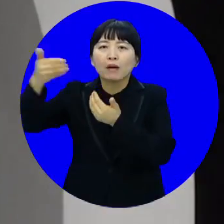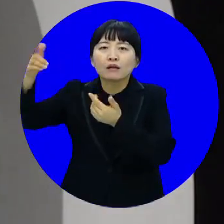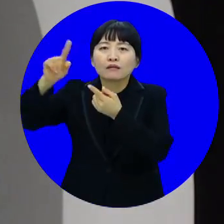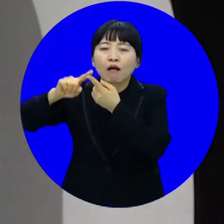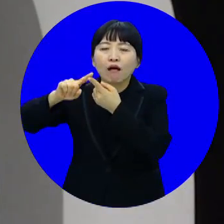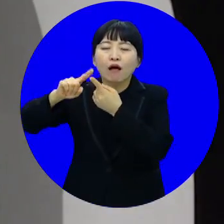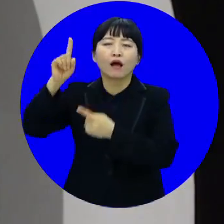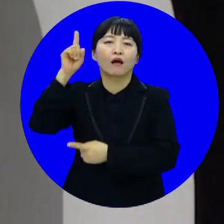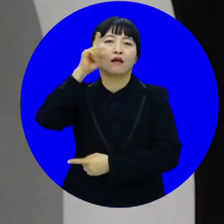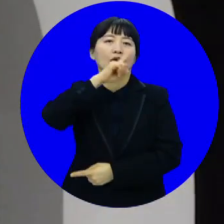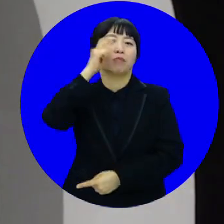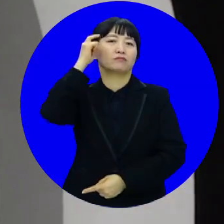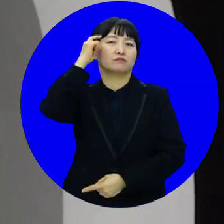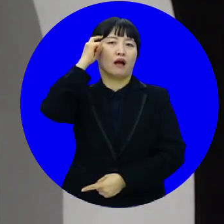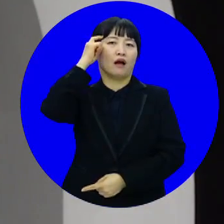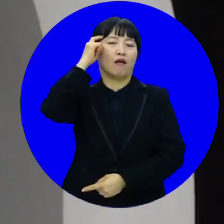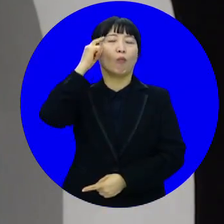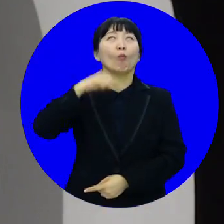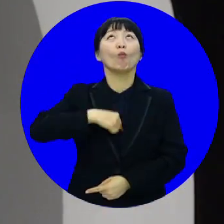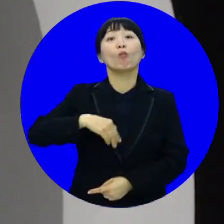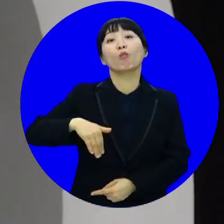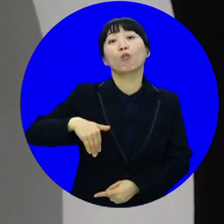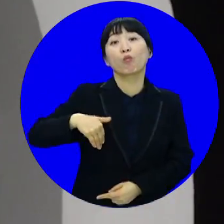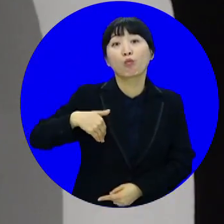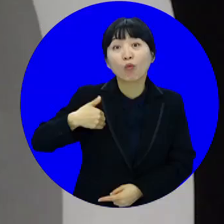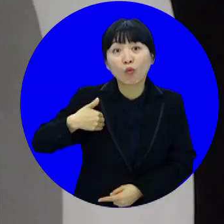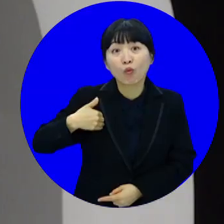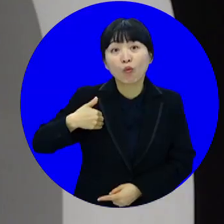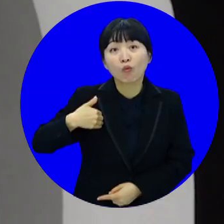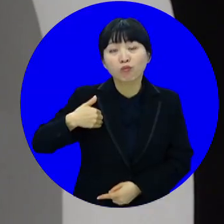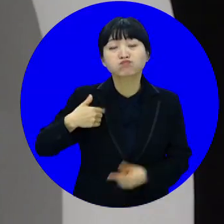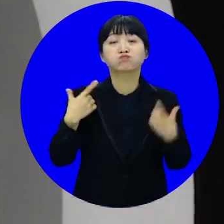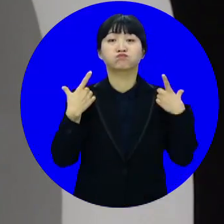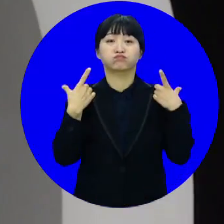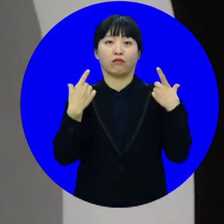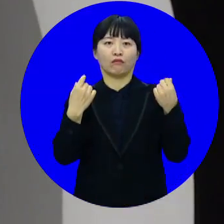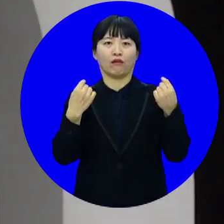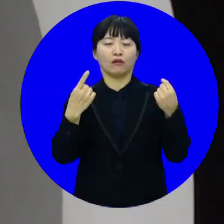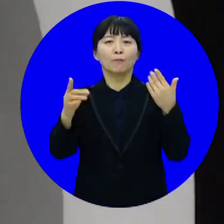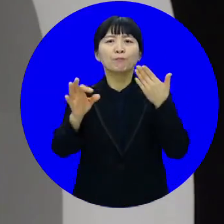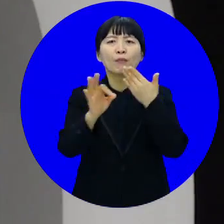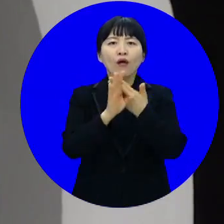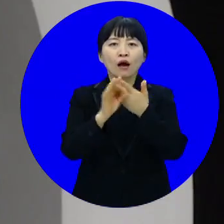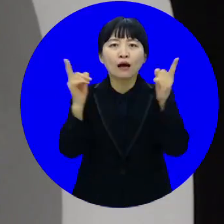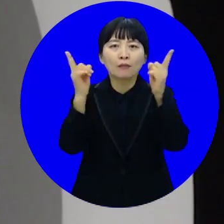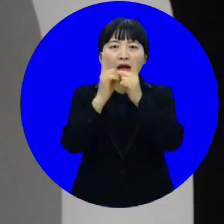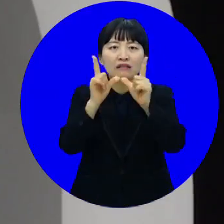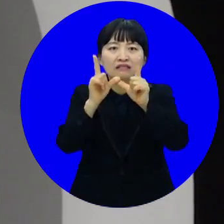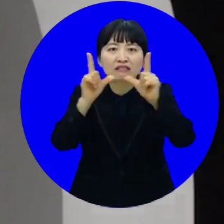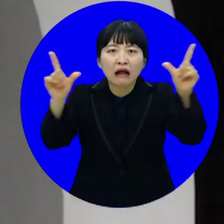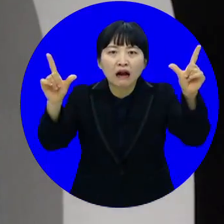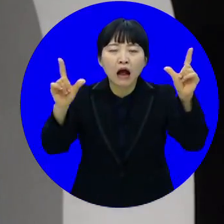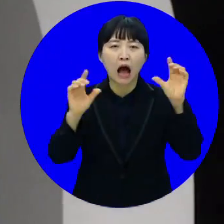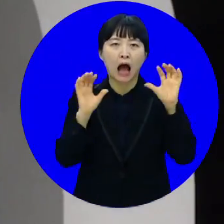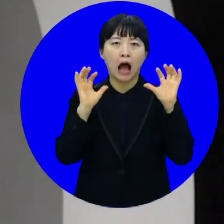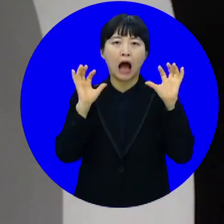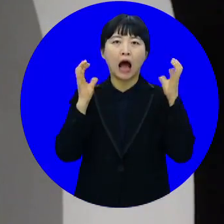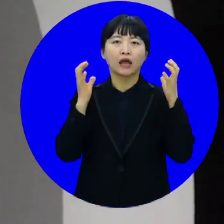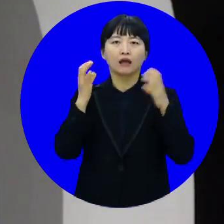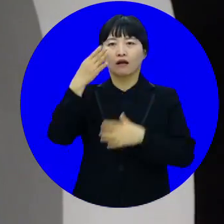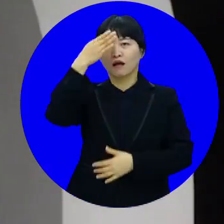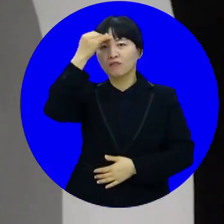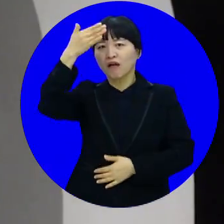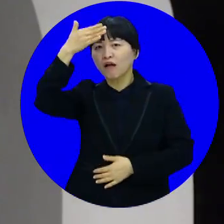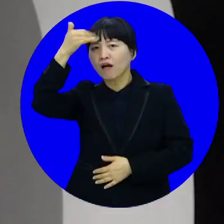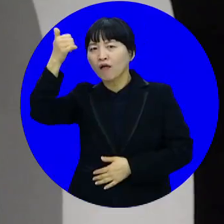대한 부정적인 이미지를 나도 모르게 계속 쌓으면서 지내게 되고요. 네. 그러다가 면접 교섭 일정이 되면 할머니,